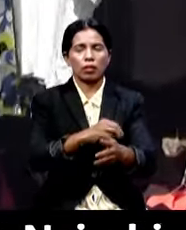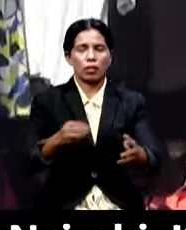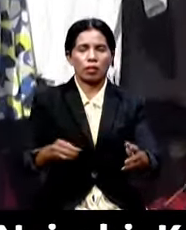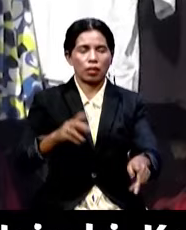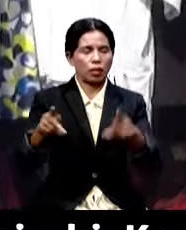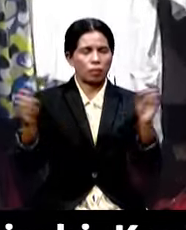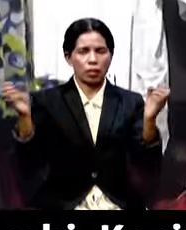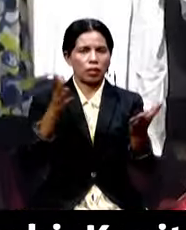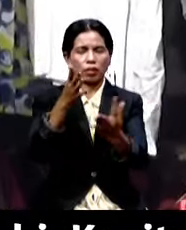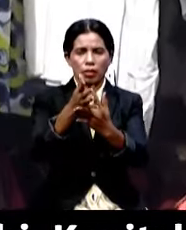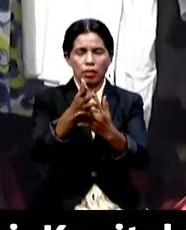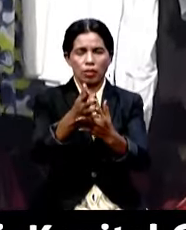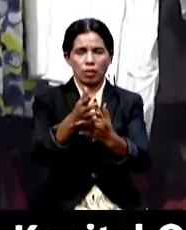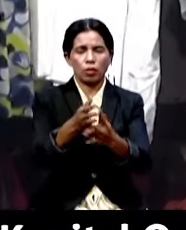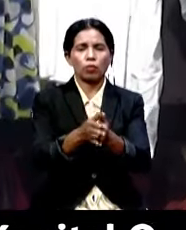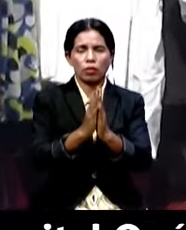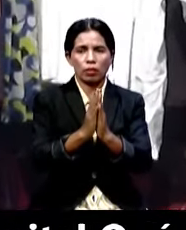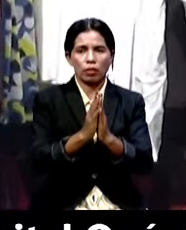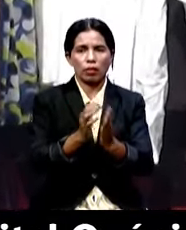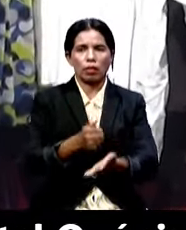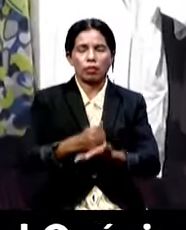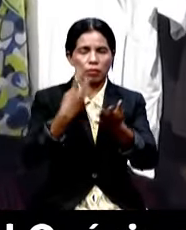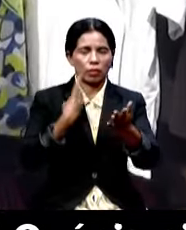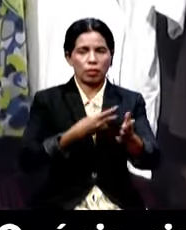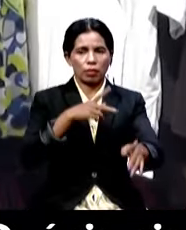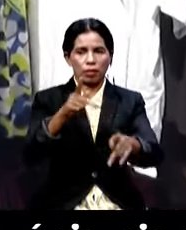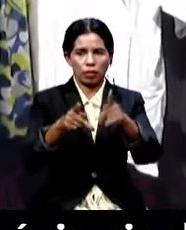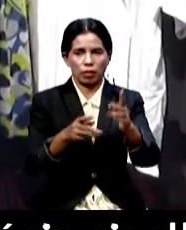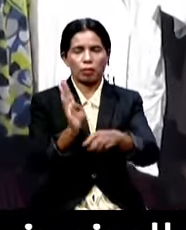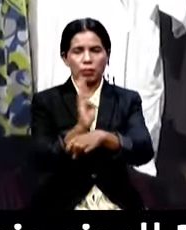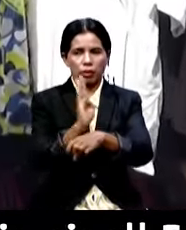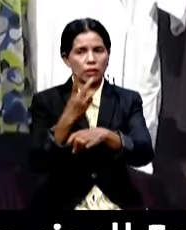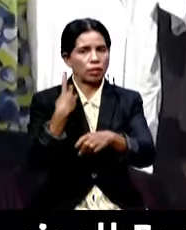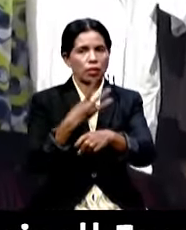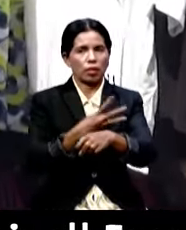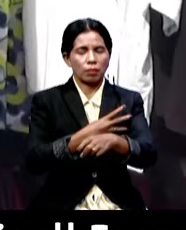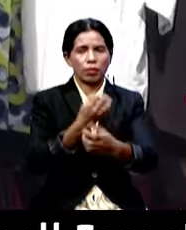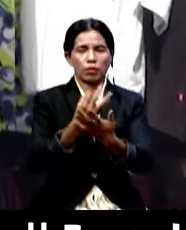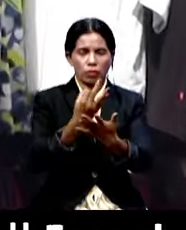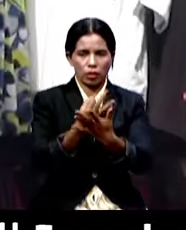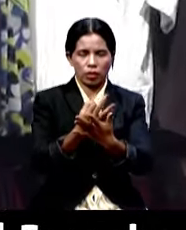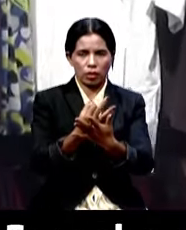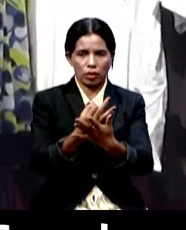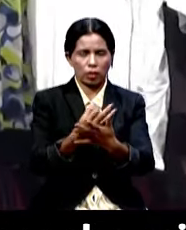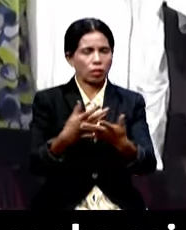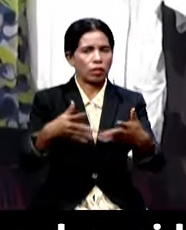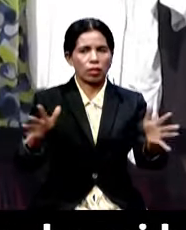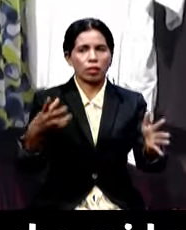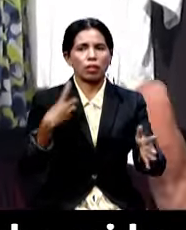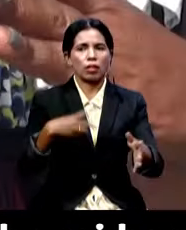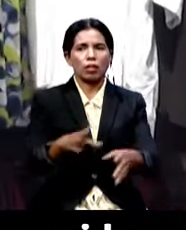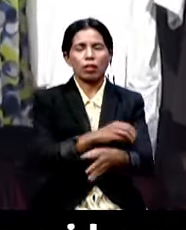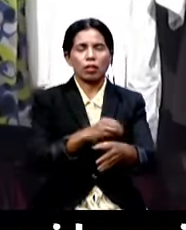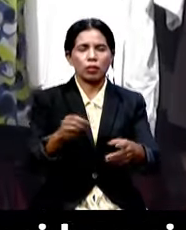la tama ebe au support ba bot sira tau mata ba amko bo ni be bisnis ni amnya modal sira am fakana tu sagati det ka atu rugi